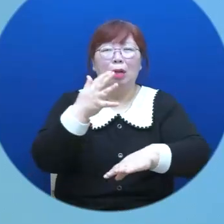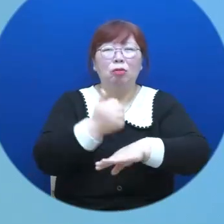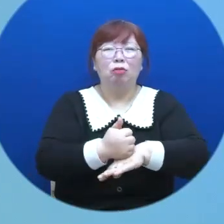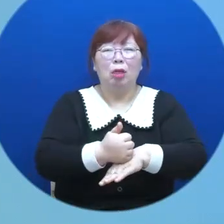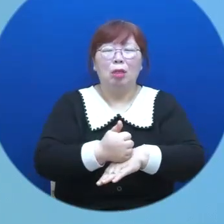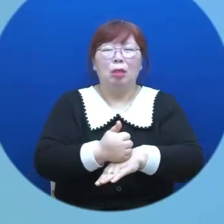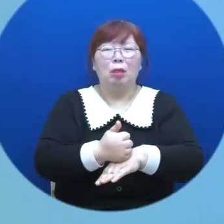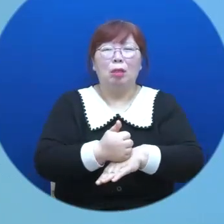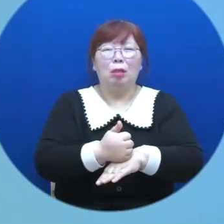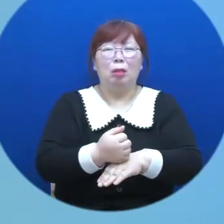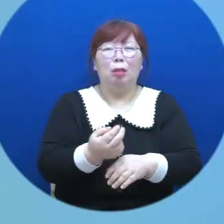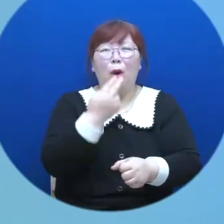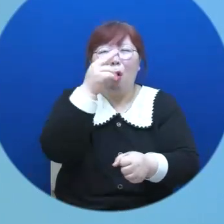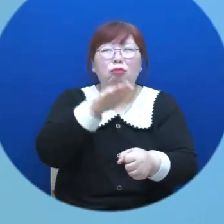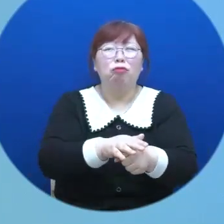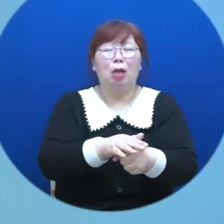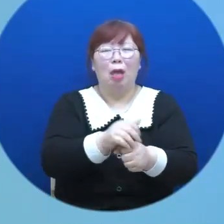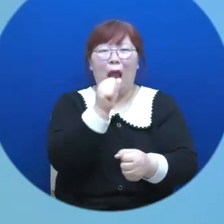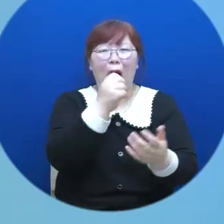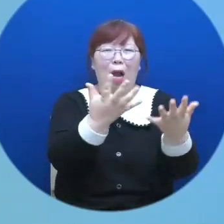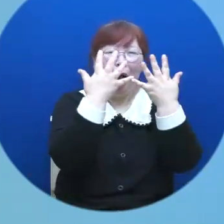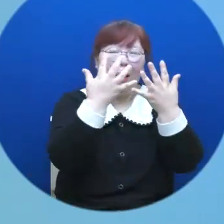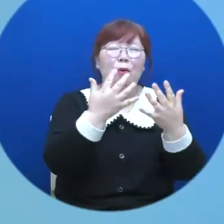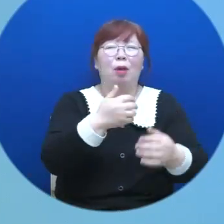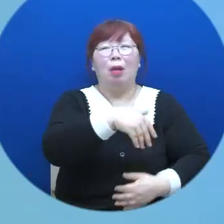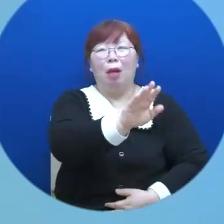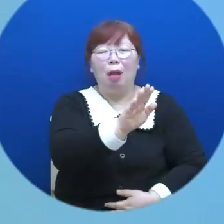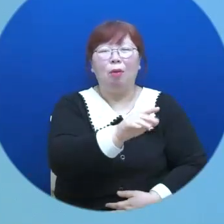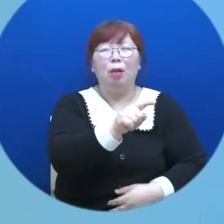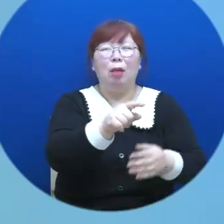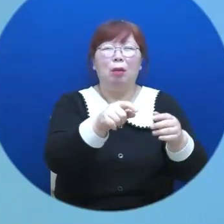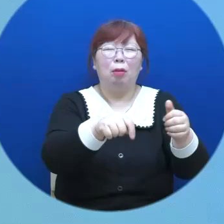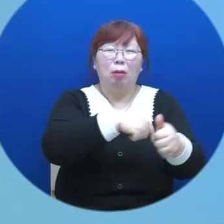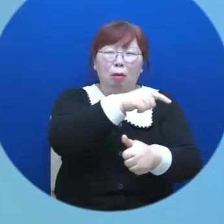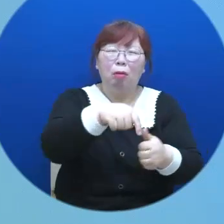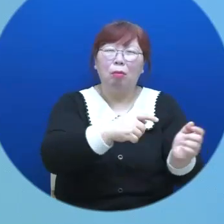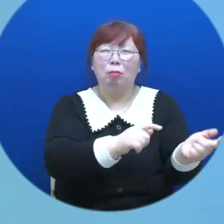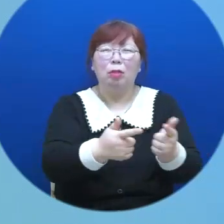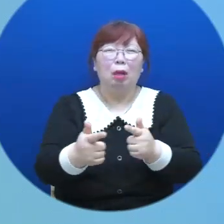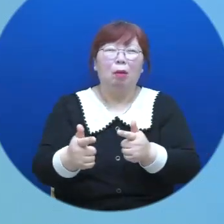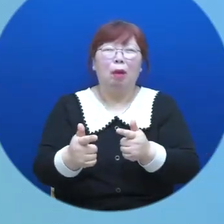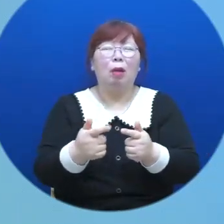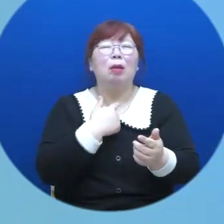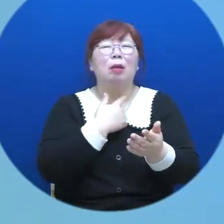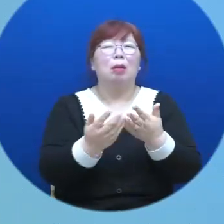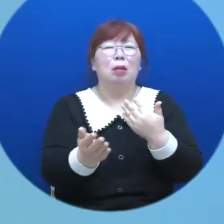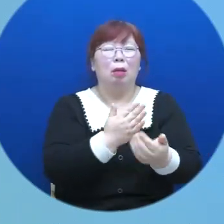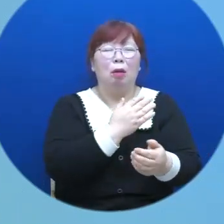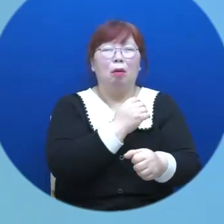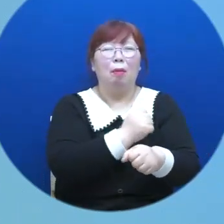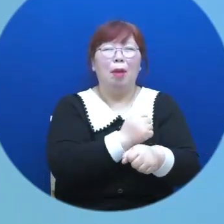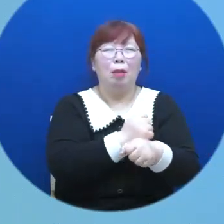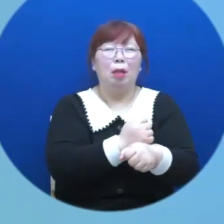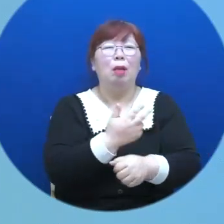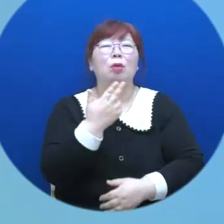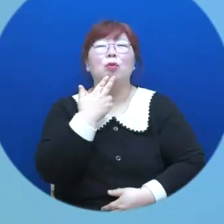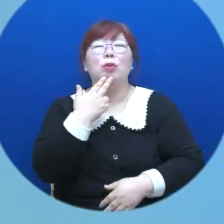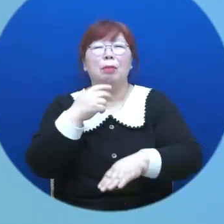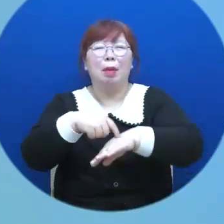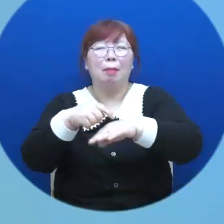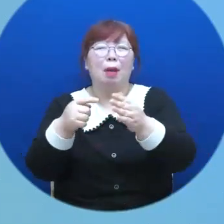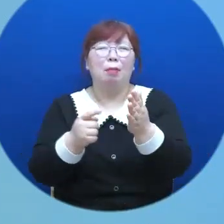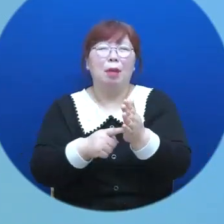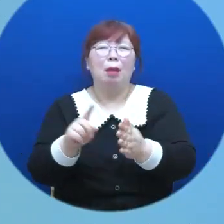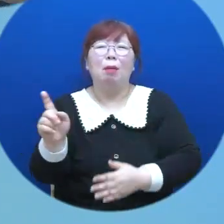갇히고, 이런 어린 시절의 경험, 이 요셉의 마음에 뭘로